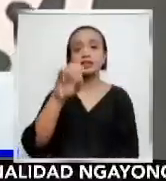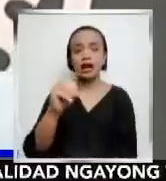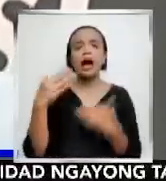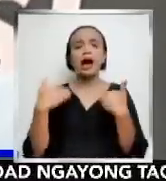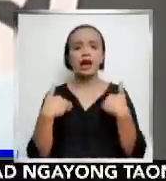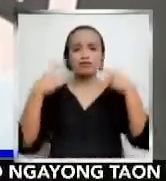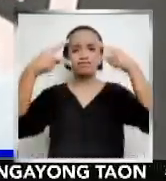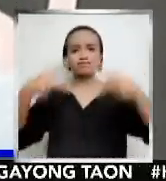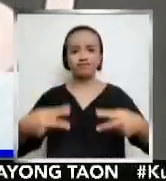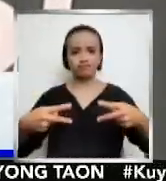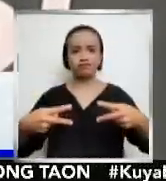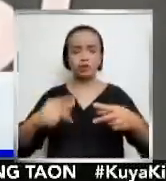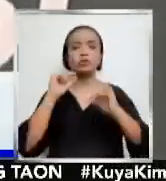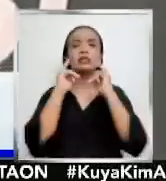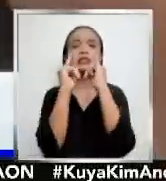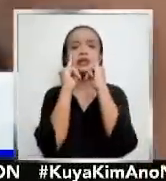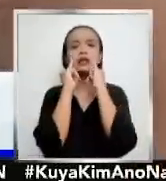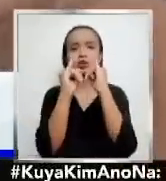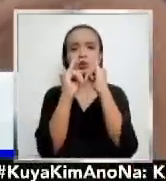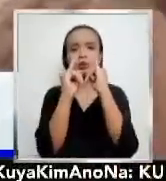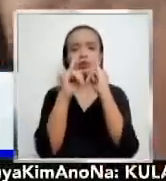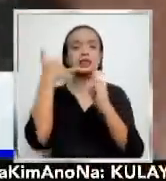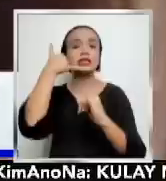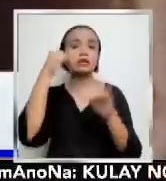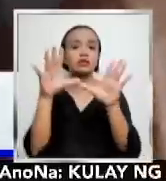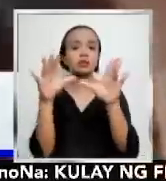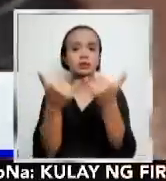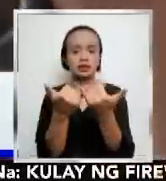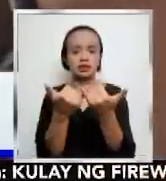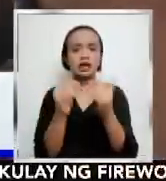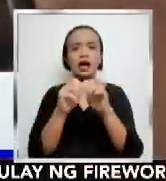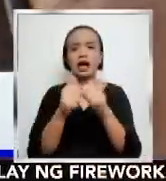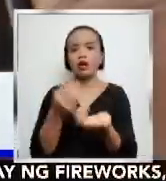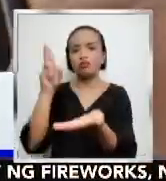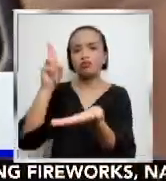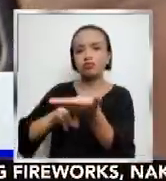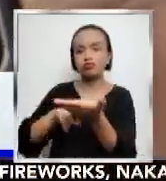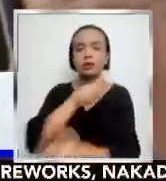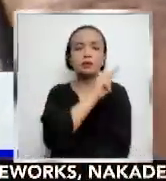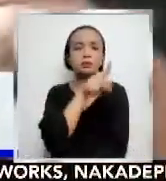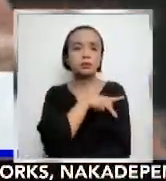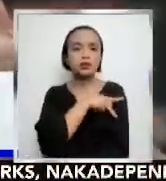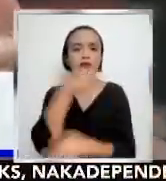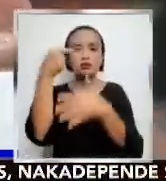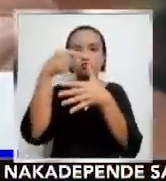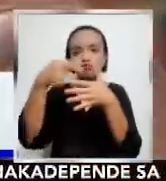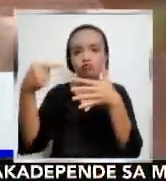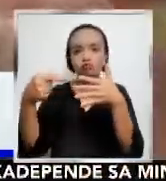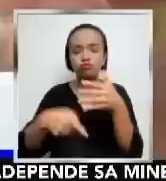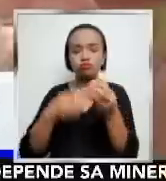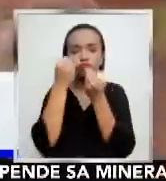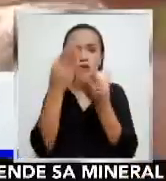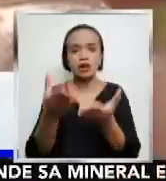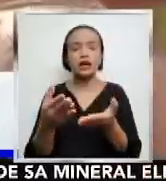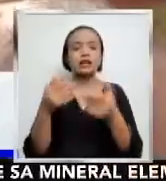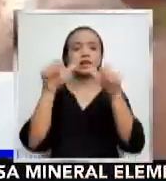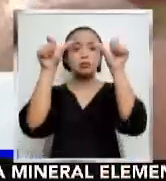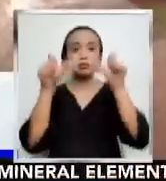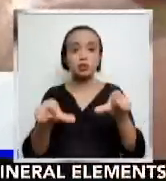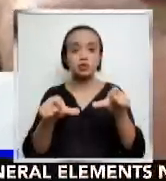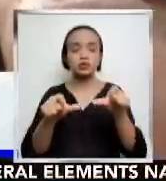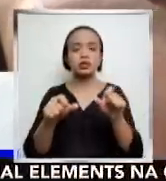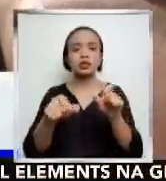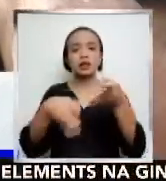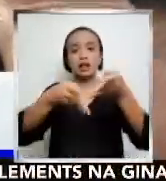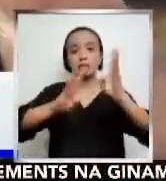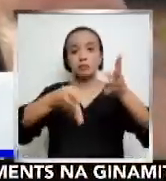ang instruction sa pagrehistro mula sa pag-encode ng mga personal na detalye at pag-upload ng valid ID. Kailangan